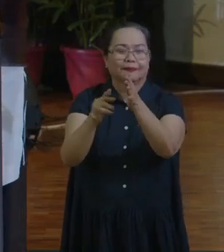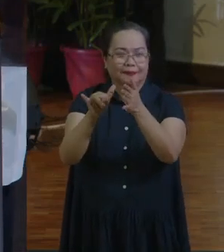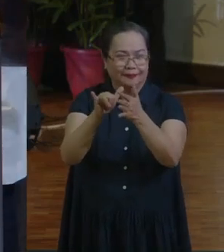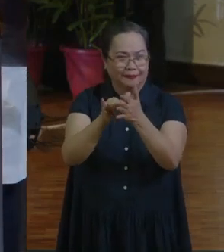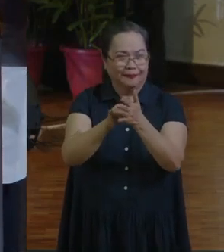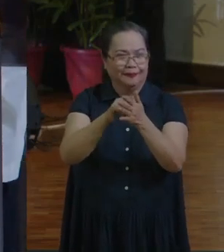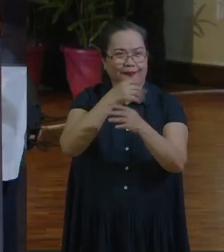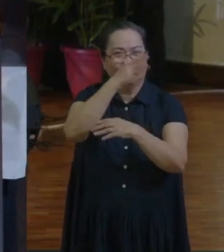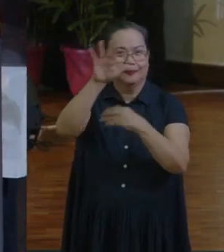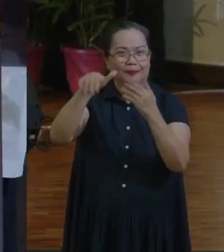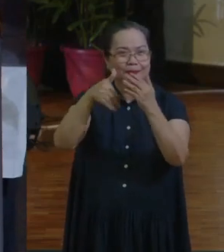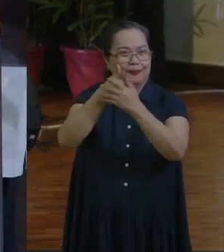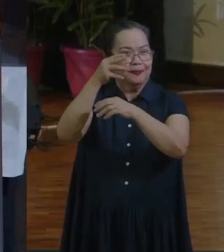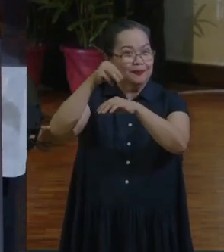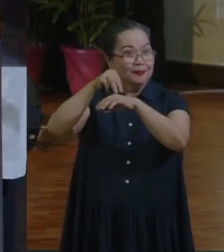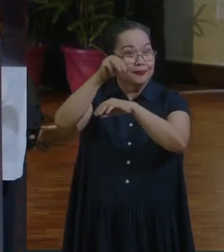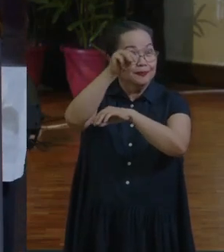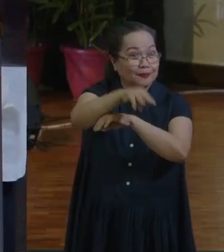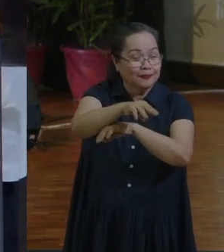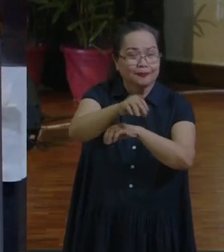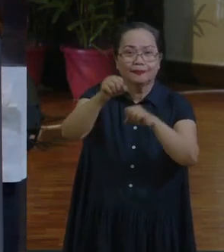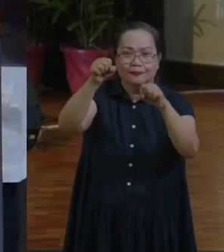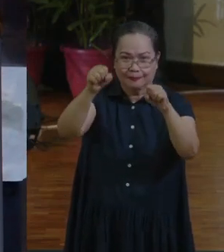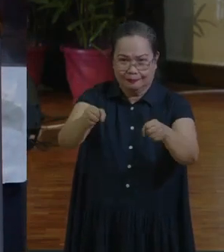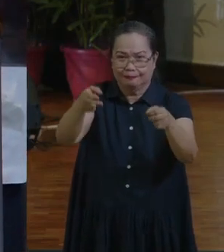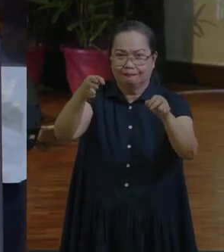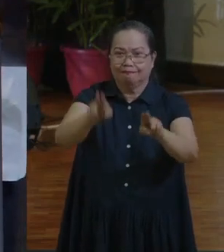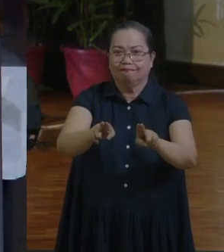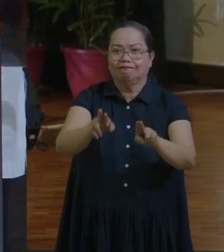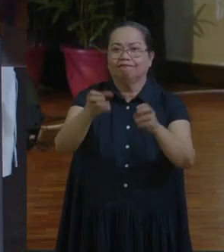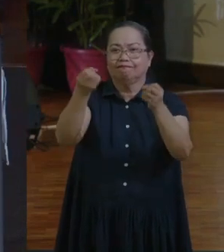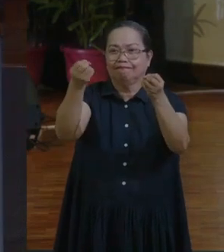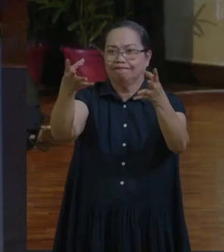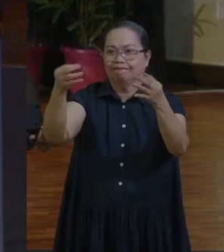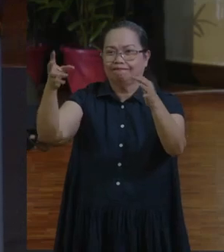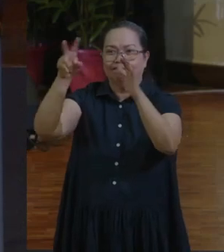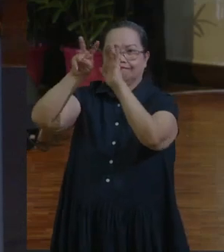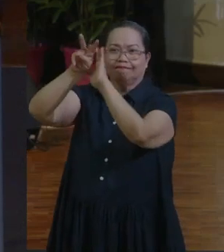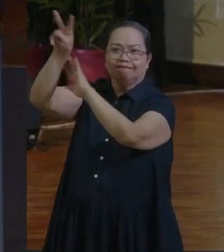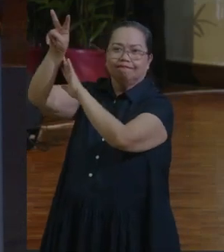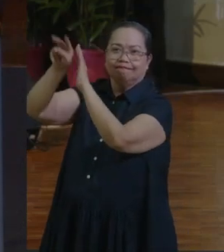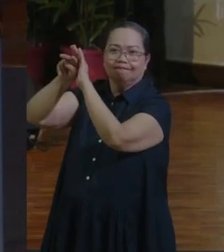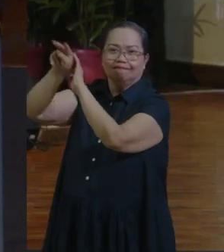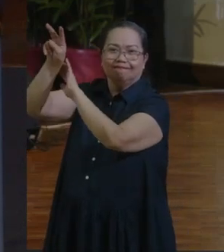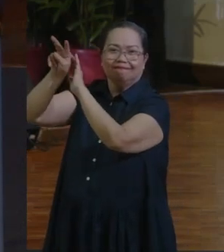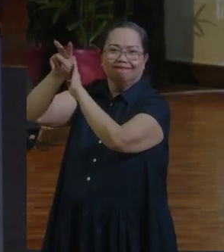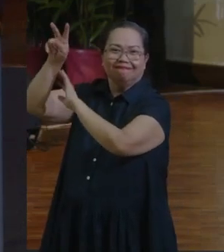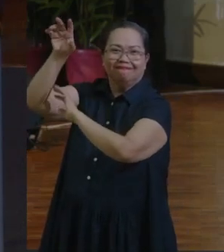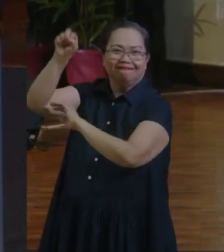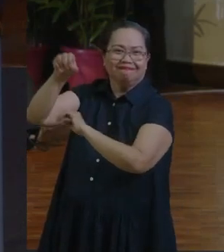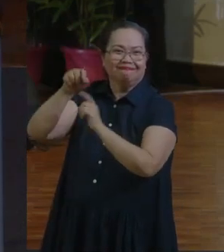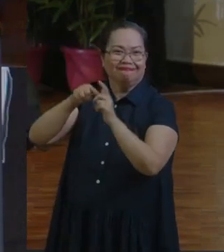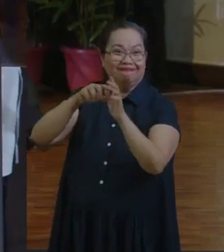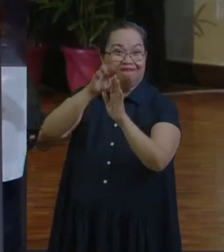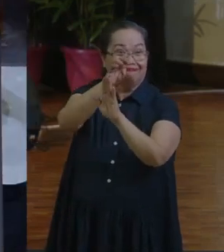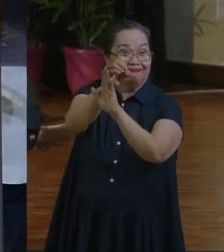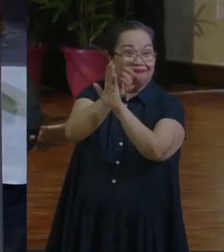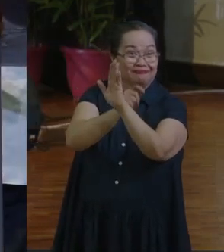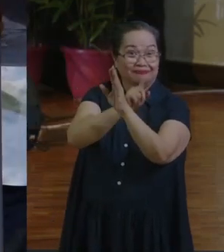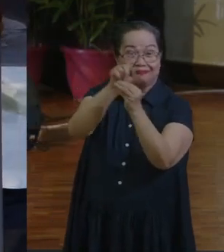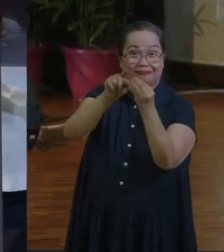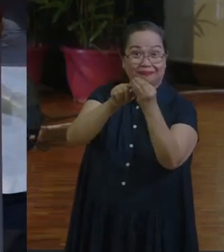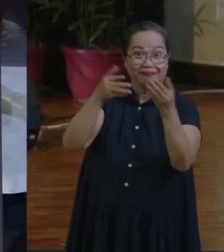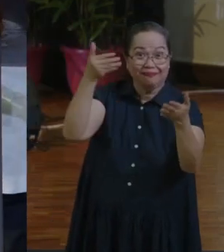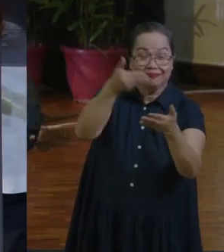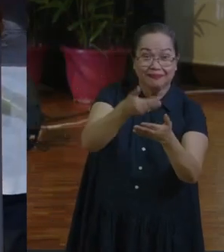mga himalang ito ay katuparan ng maraming propesiya sa lumang tipan tungkol sa